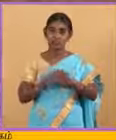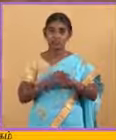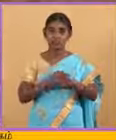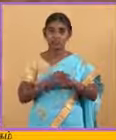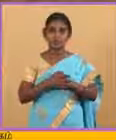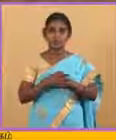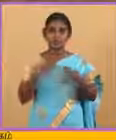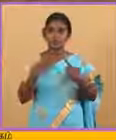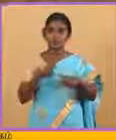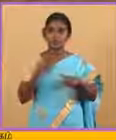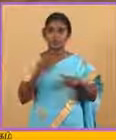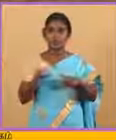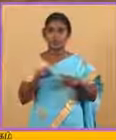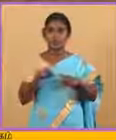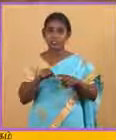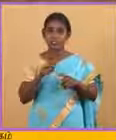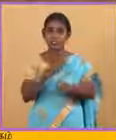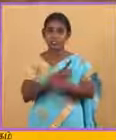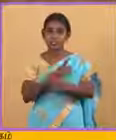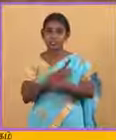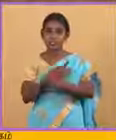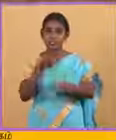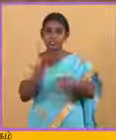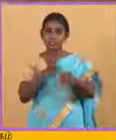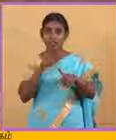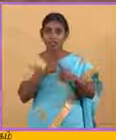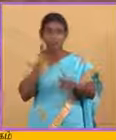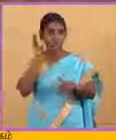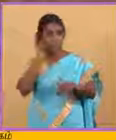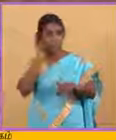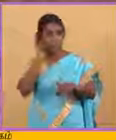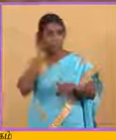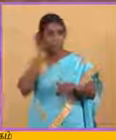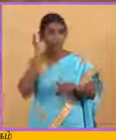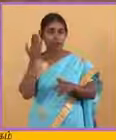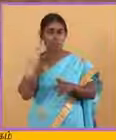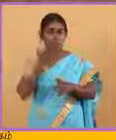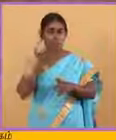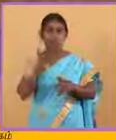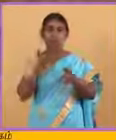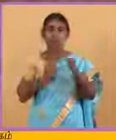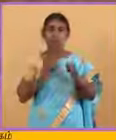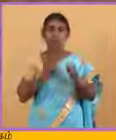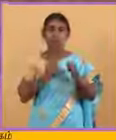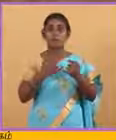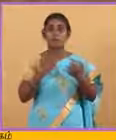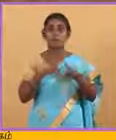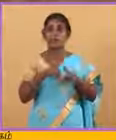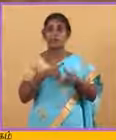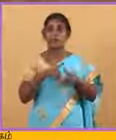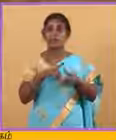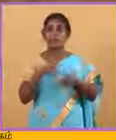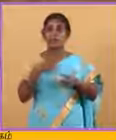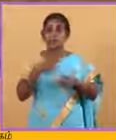ஆனால் ராமலிங்கனார் திரும்பி திரும்பி திரும்பி கேட்ட கதைகள், பார்த்த கதைகள், படித்த கதை தான். ஆனால் அதை எடுத்து சொல்லும்போது